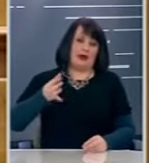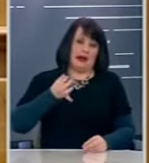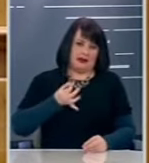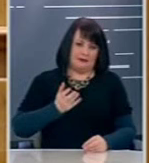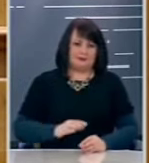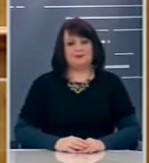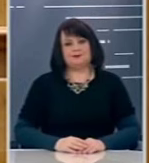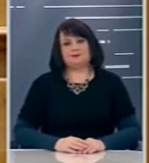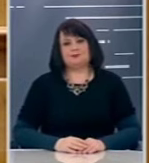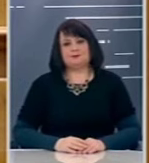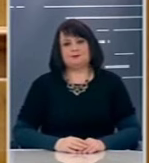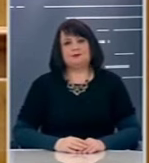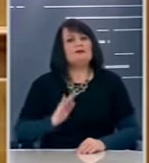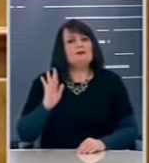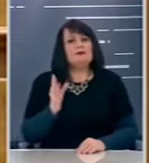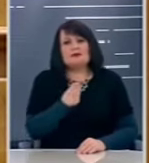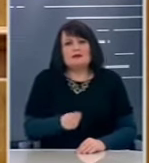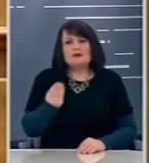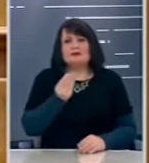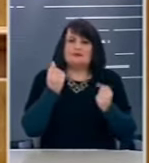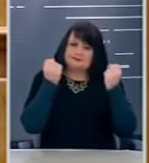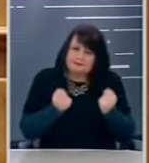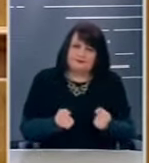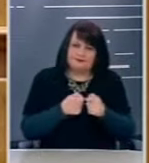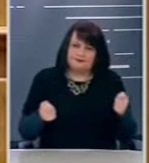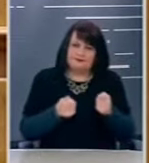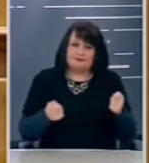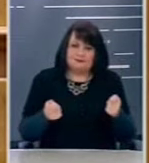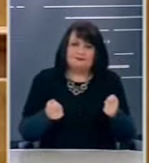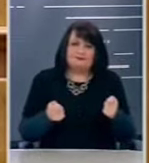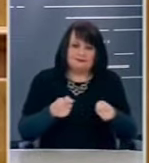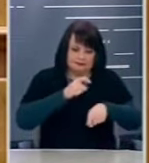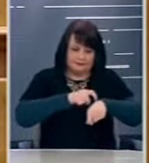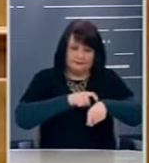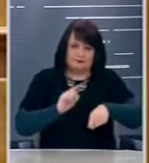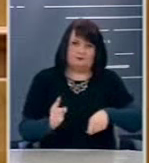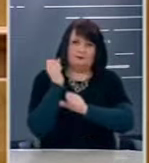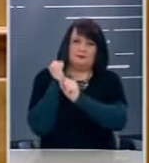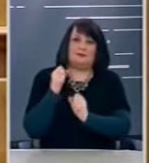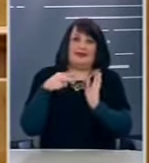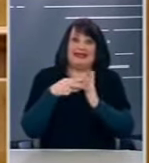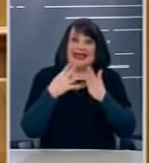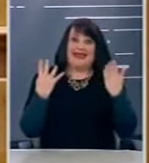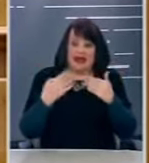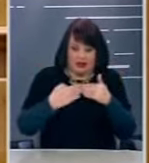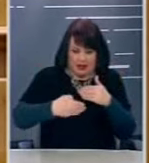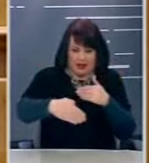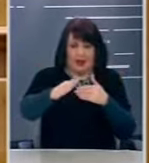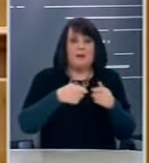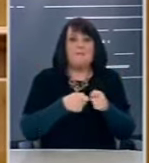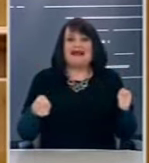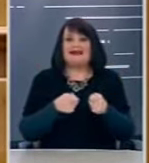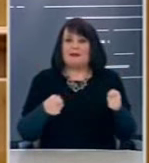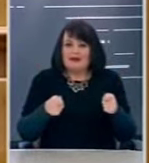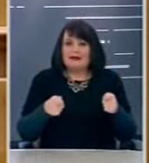Επομένως, οποιοδήποτε επιπλέον μέτρο επιβάρυνσης ψηφιστεί με ημερομηνία εφαρμογής από 1η-1η του 2019 δημιουργεί σε